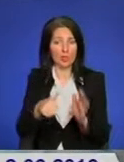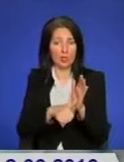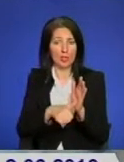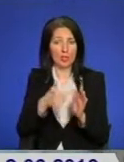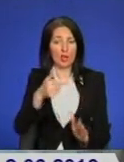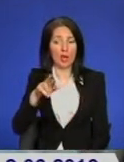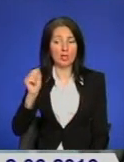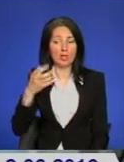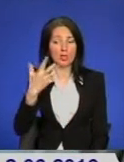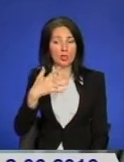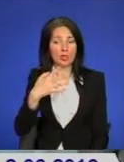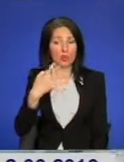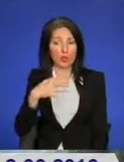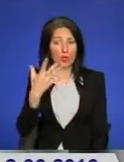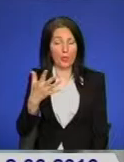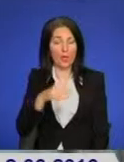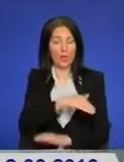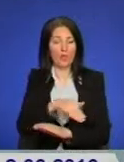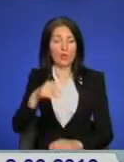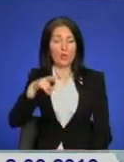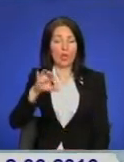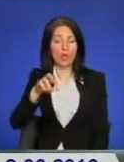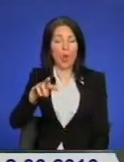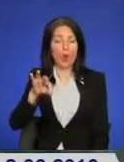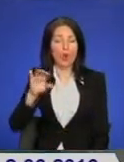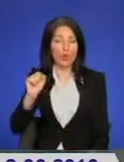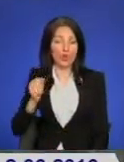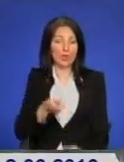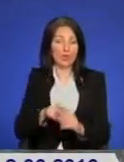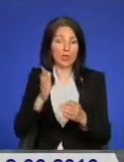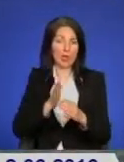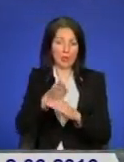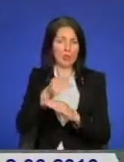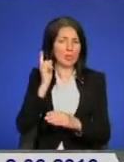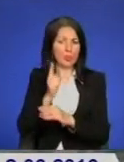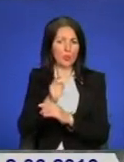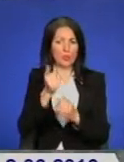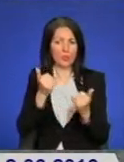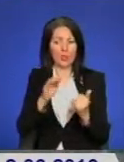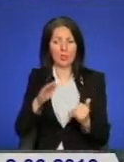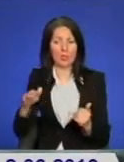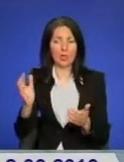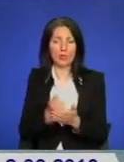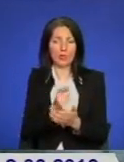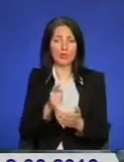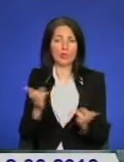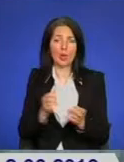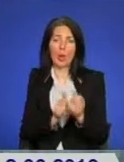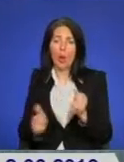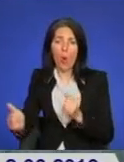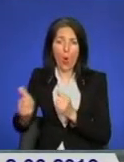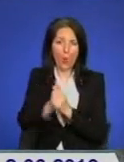Галицька 45 і вулиця Ломоносова, цей прохід був заборонений. Тепер діти, виходить, що повинні це все